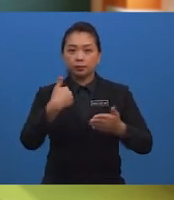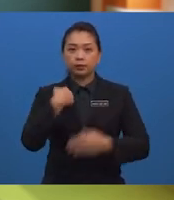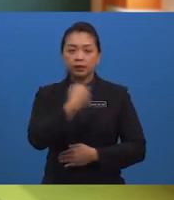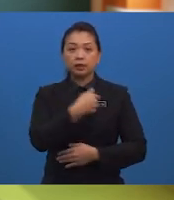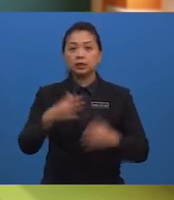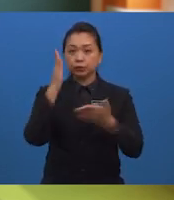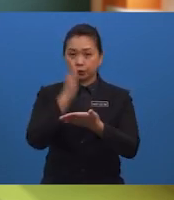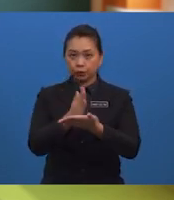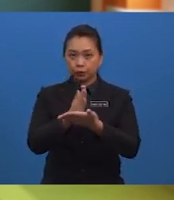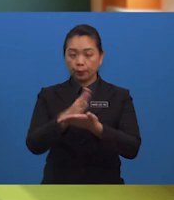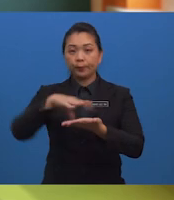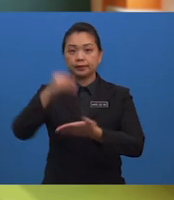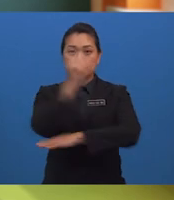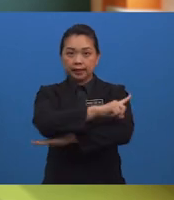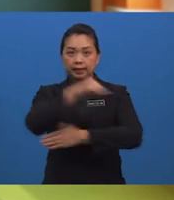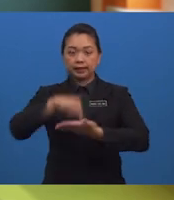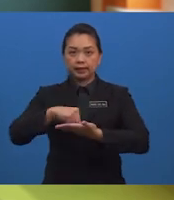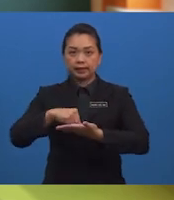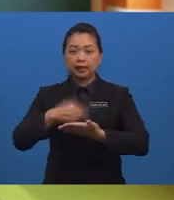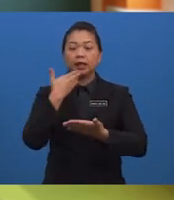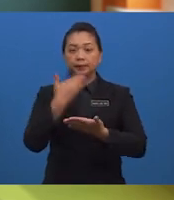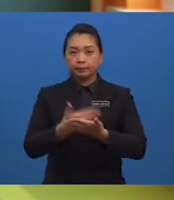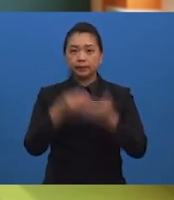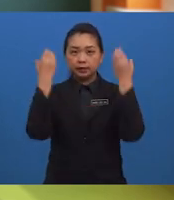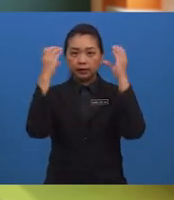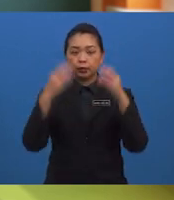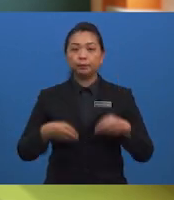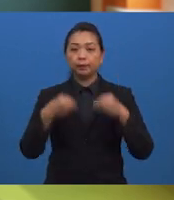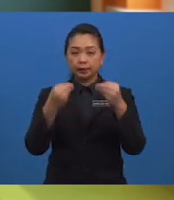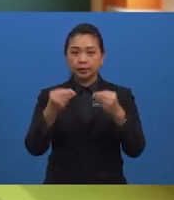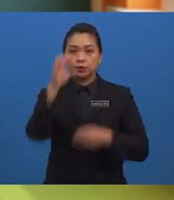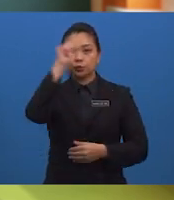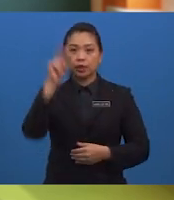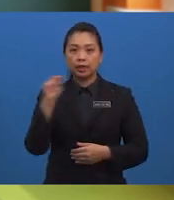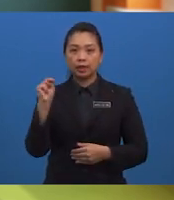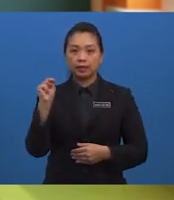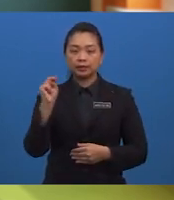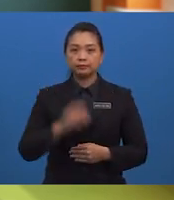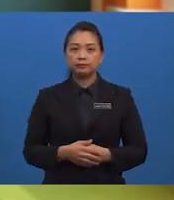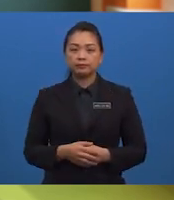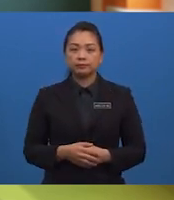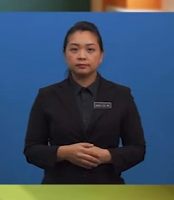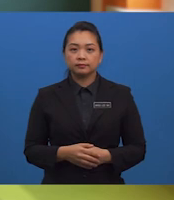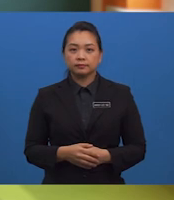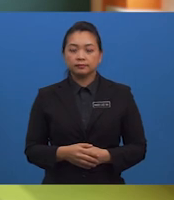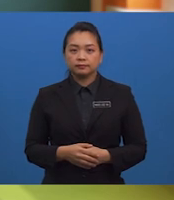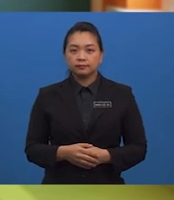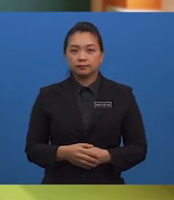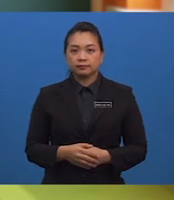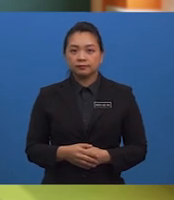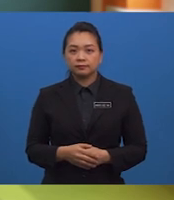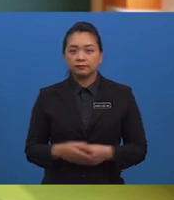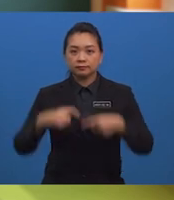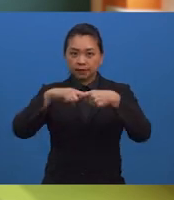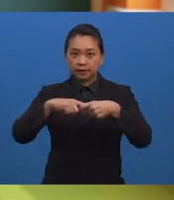kita akhiri pembelajaran kita hari ini, elok rasanya cikgu memberikan soalan berkenaan tajuk